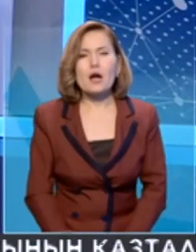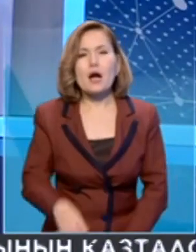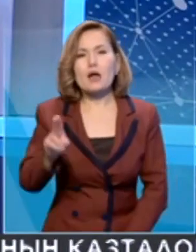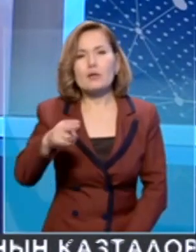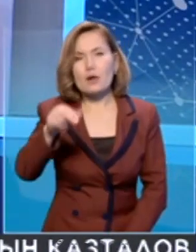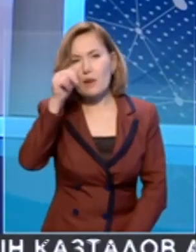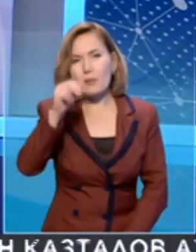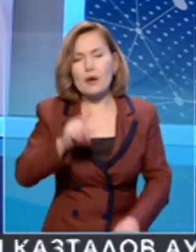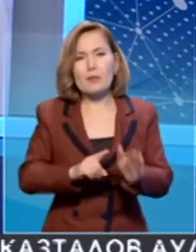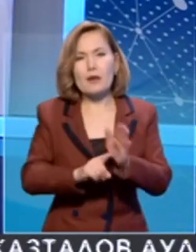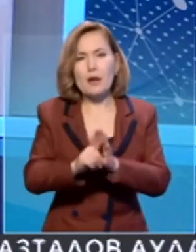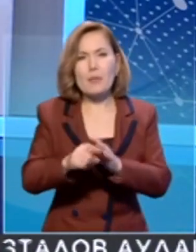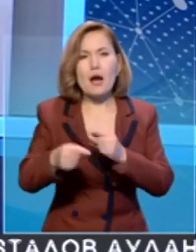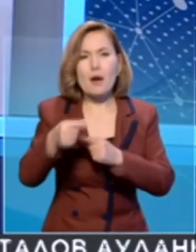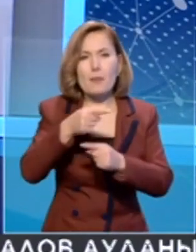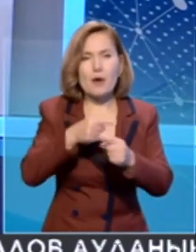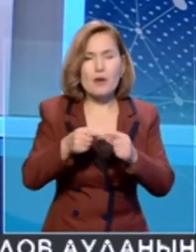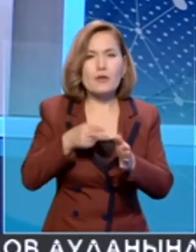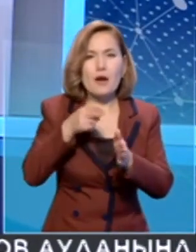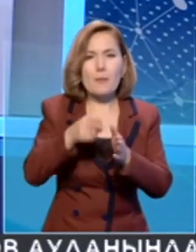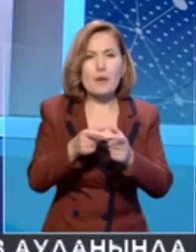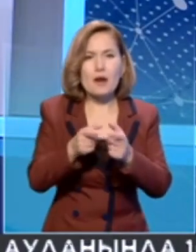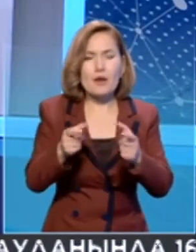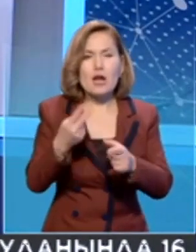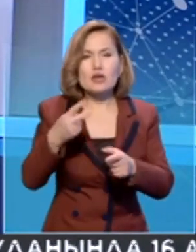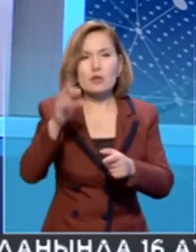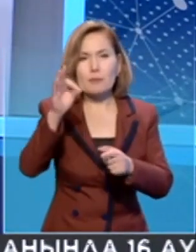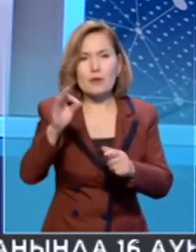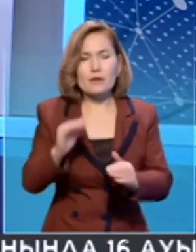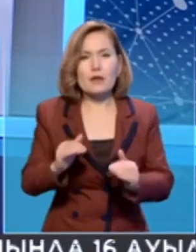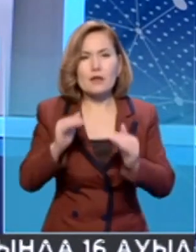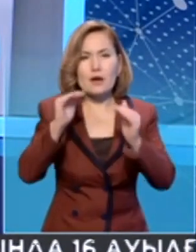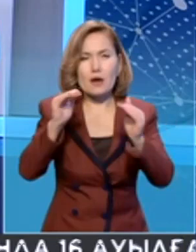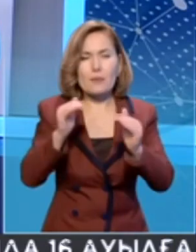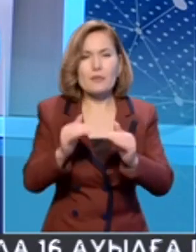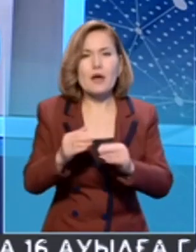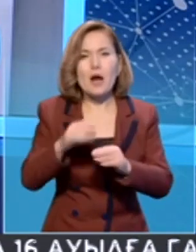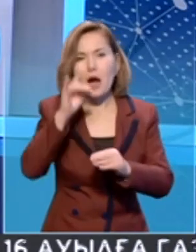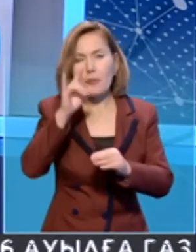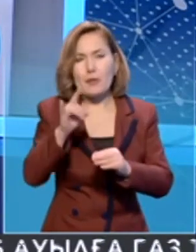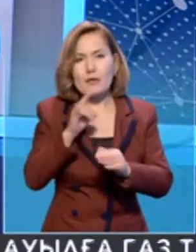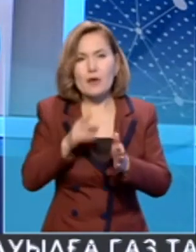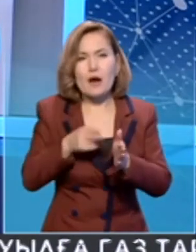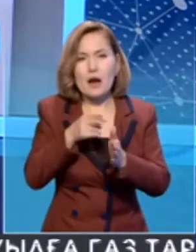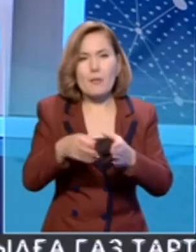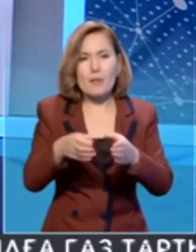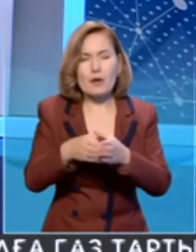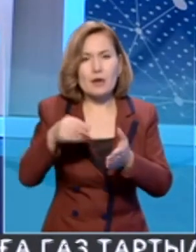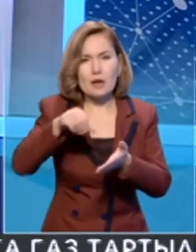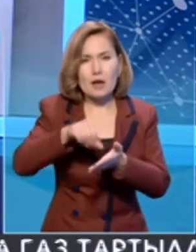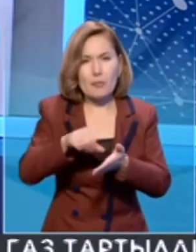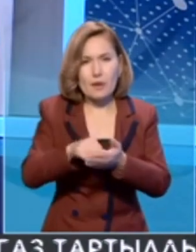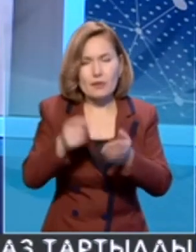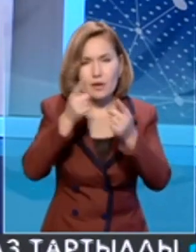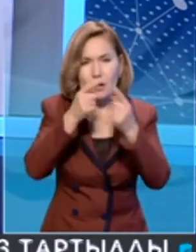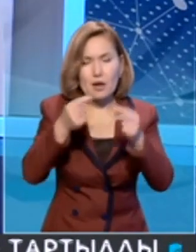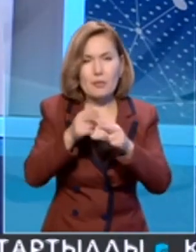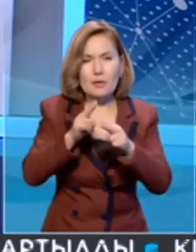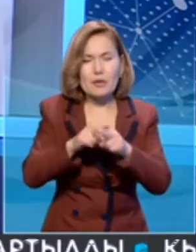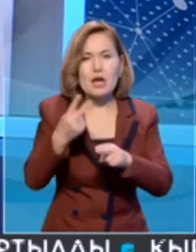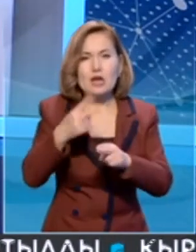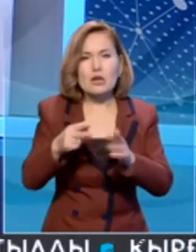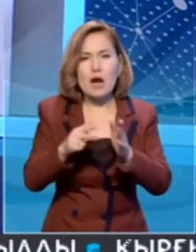Ал желтоқсаннан бастап коммерциялық пойыз билеттері 20%-ке қымбаттайды. Яғни Қазақстан темір жол компаниясының өкілдері мұндай